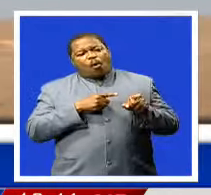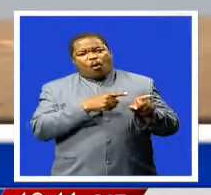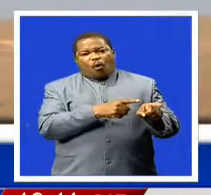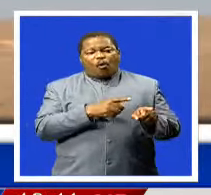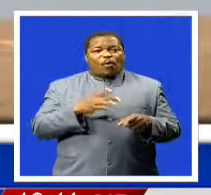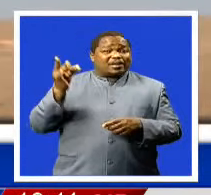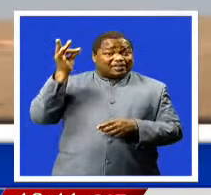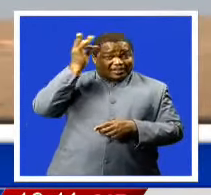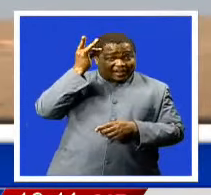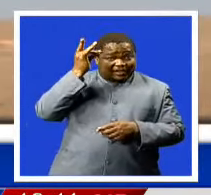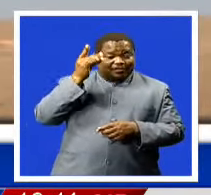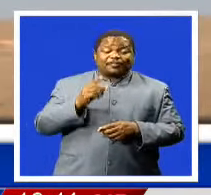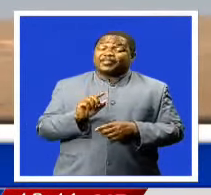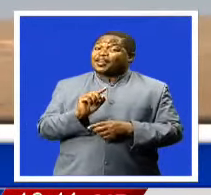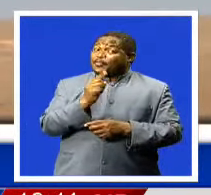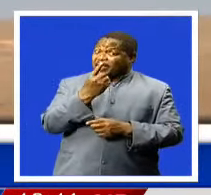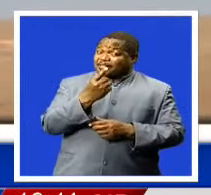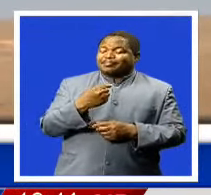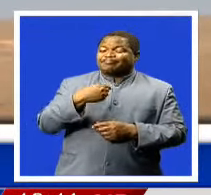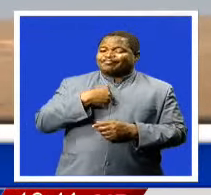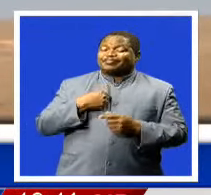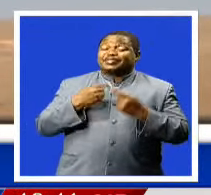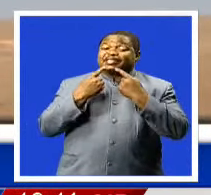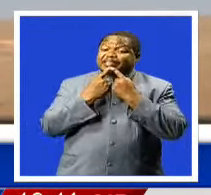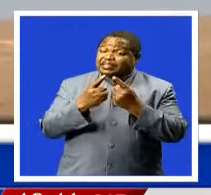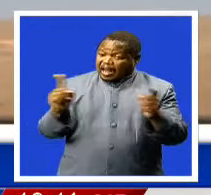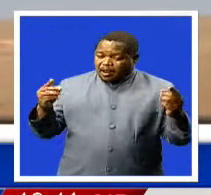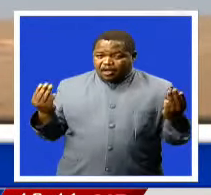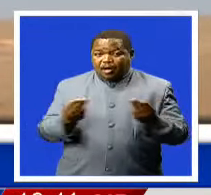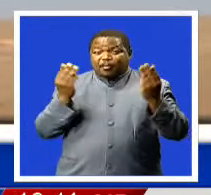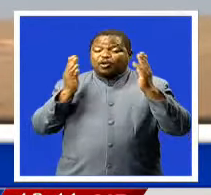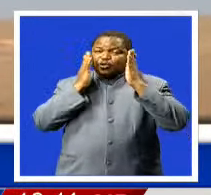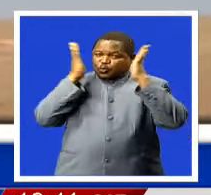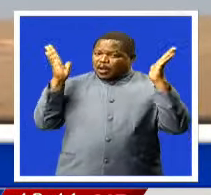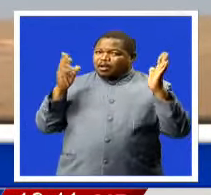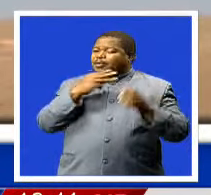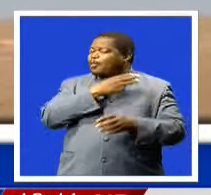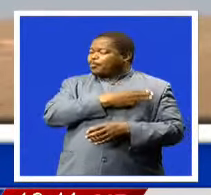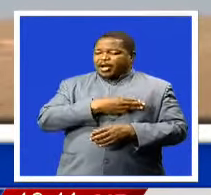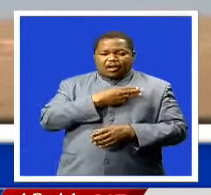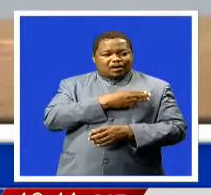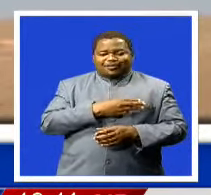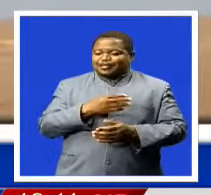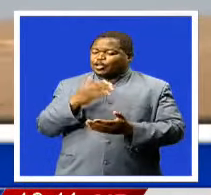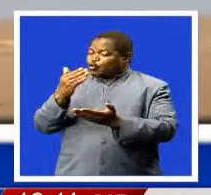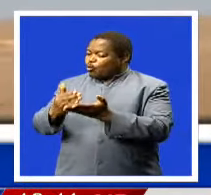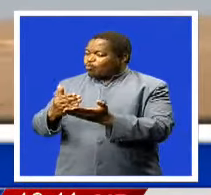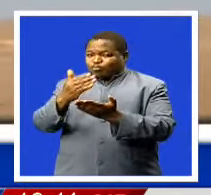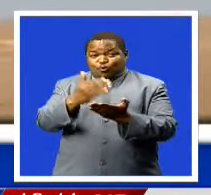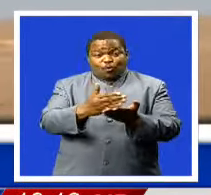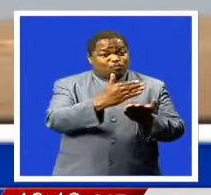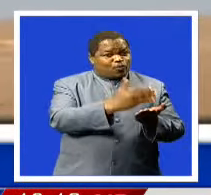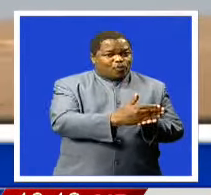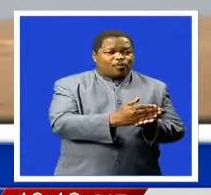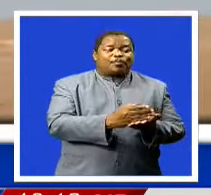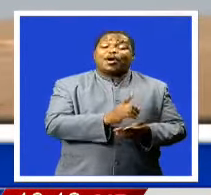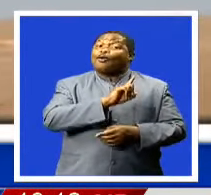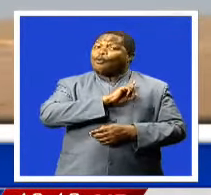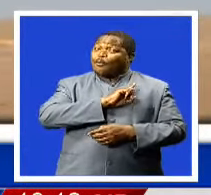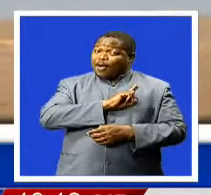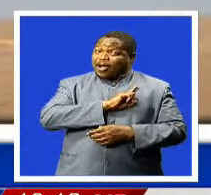kukhuta sivese maswati kukhuta sivese maswati kokuthi sathi kuthi sivese maswati